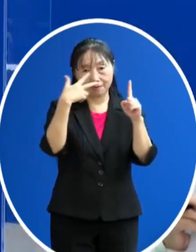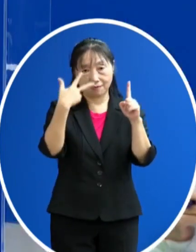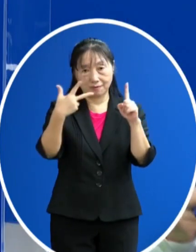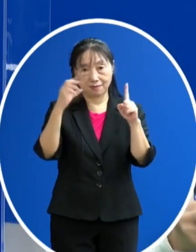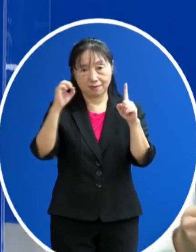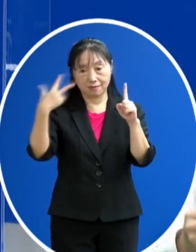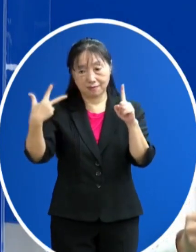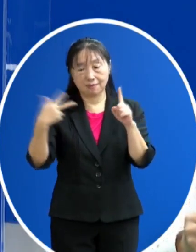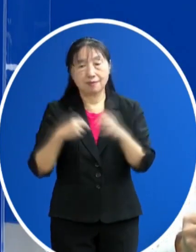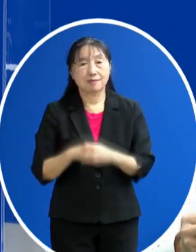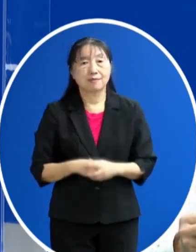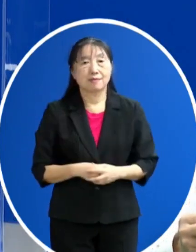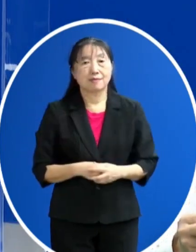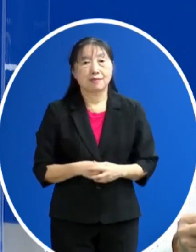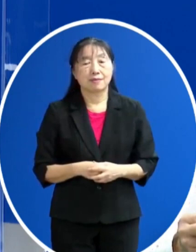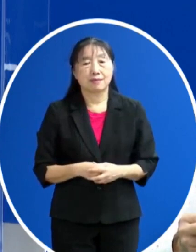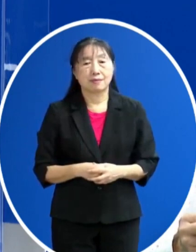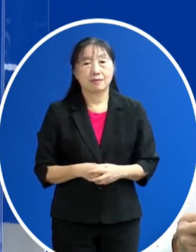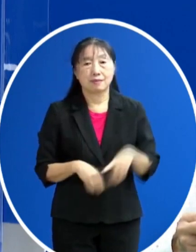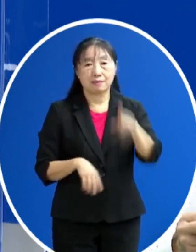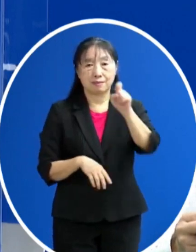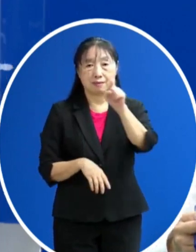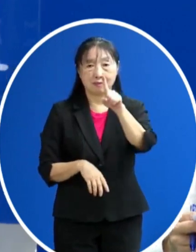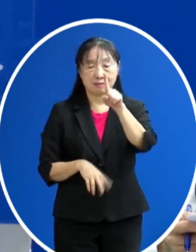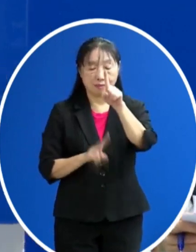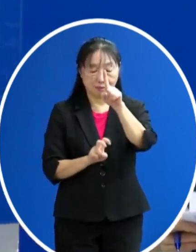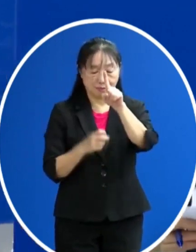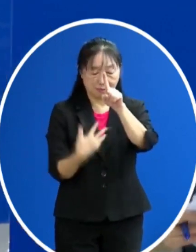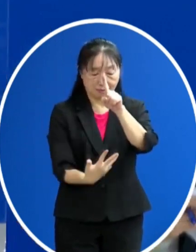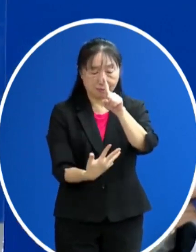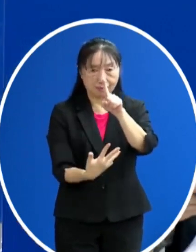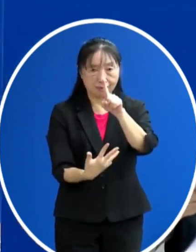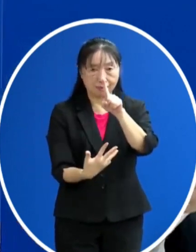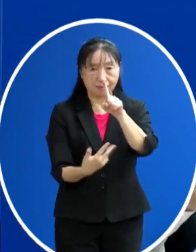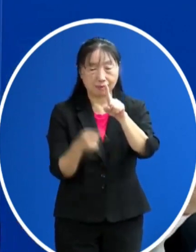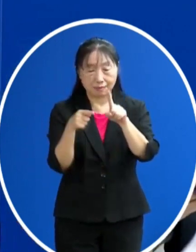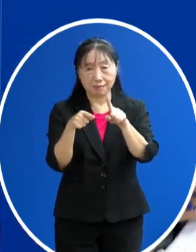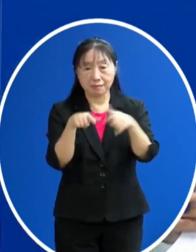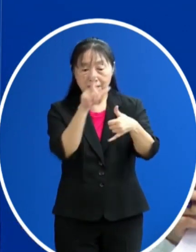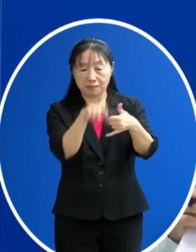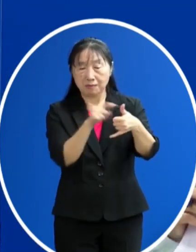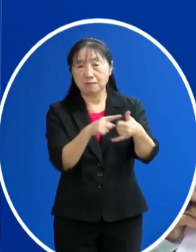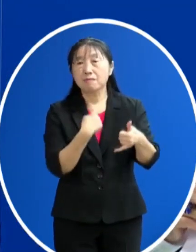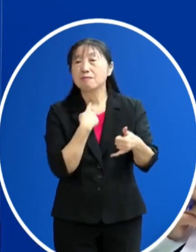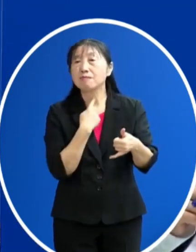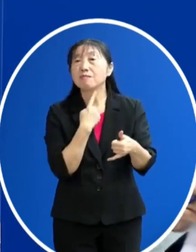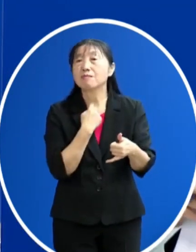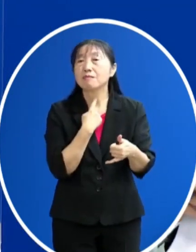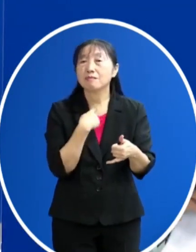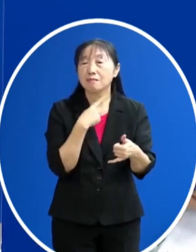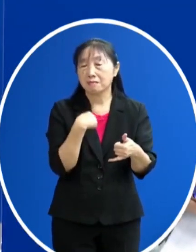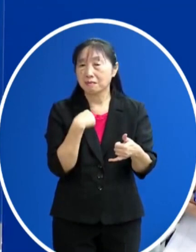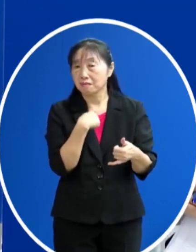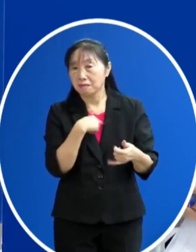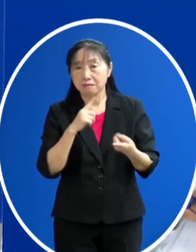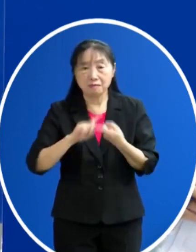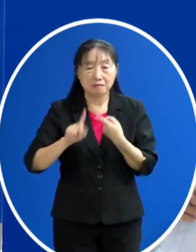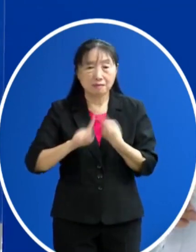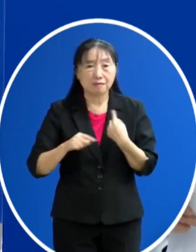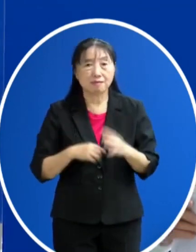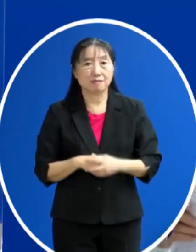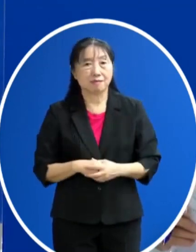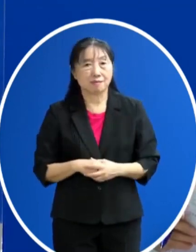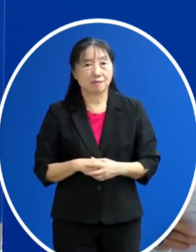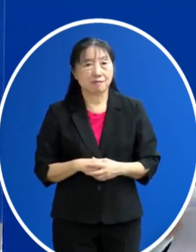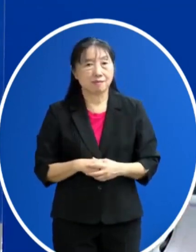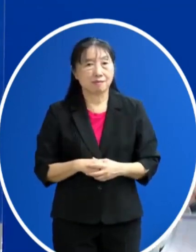哈，那他其实在这个11月28号有出现这个喉咙痒相关的症状，那个也